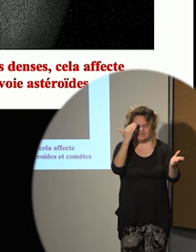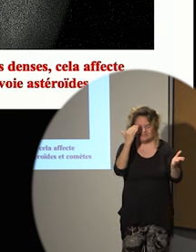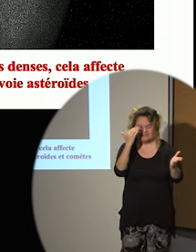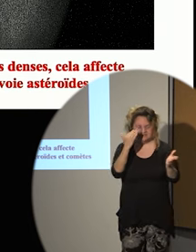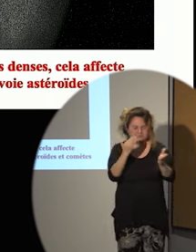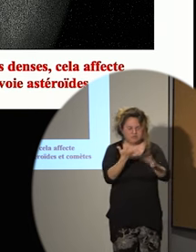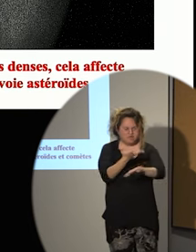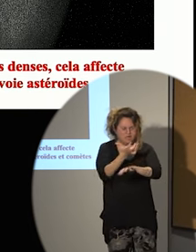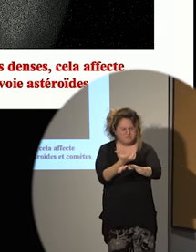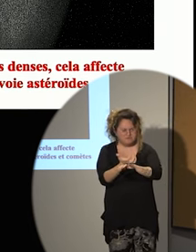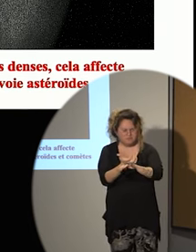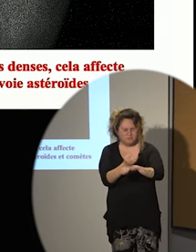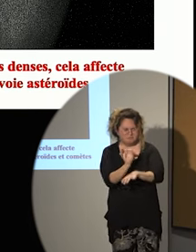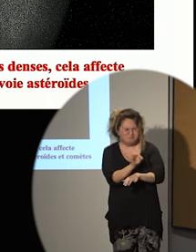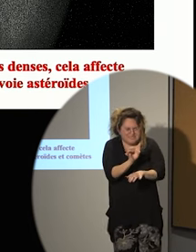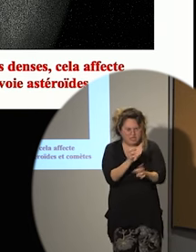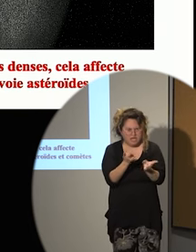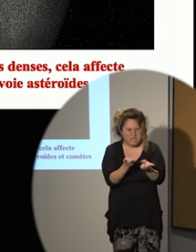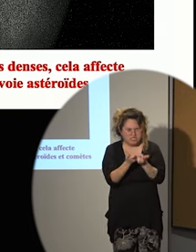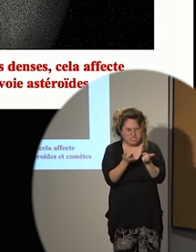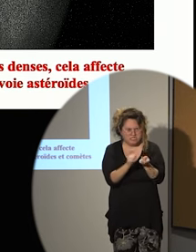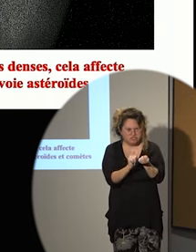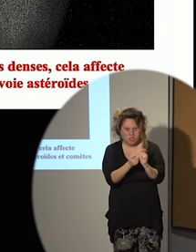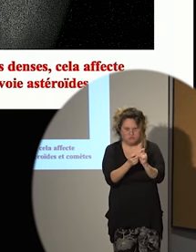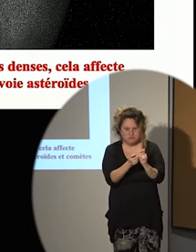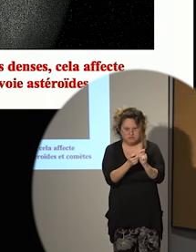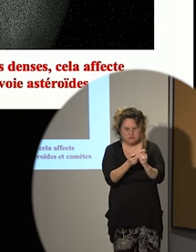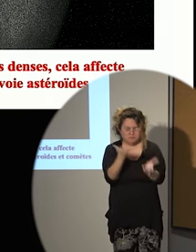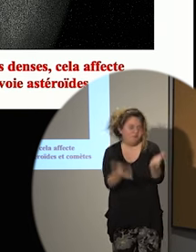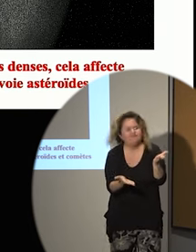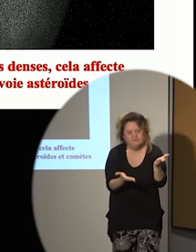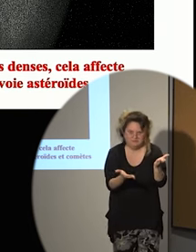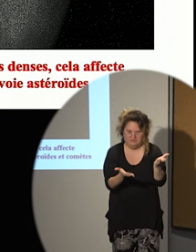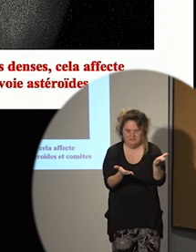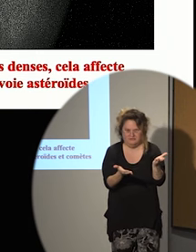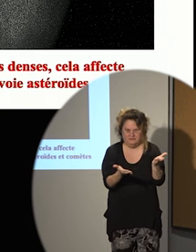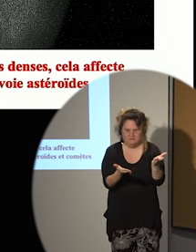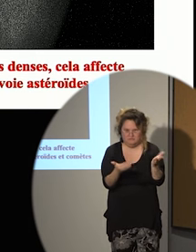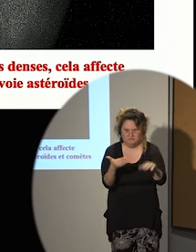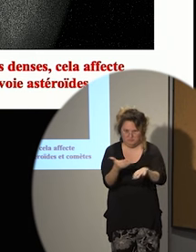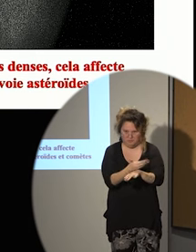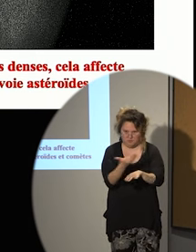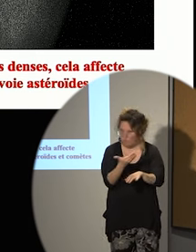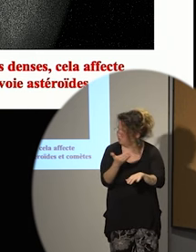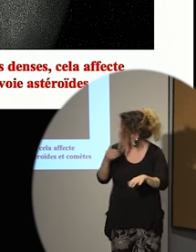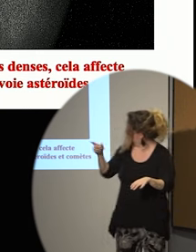l'équilibre. Et si elles ne sont plus à l'équilibre, qu'est-ce qui va se passer ? Ben, y en a qui vont partir go